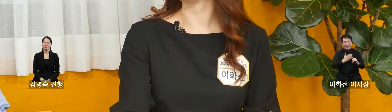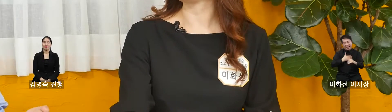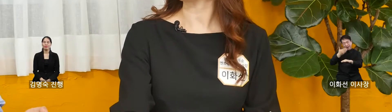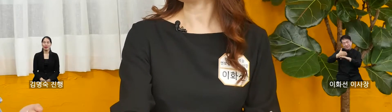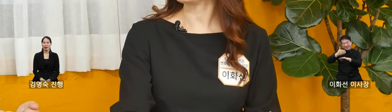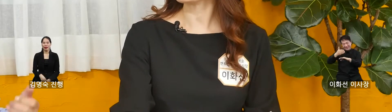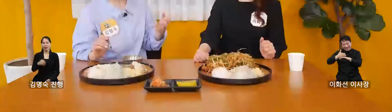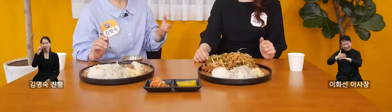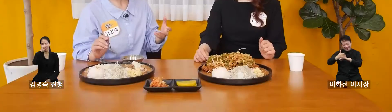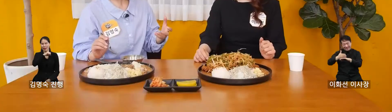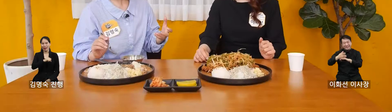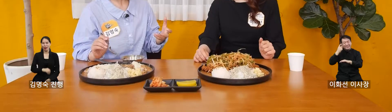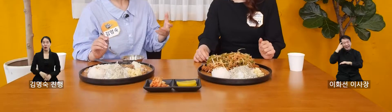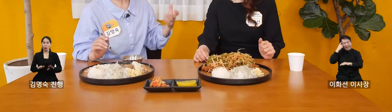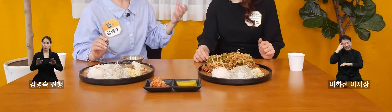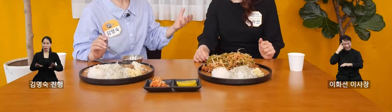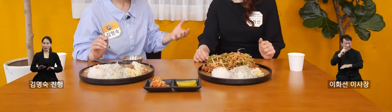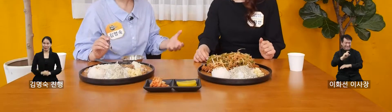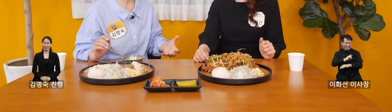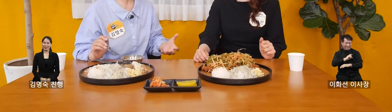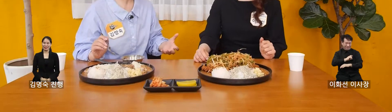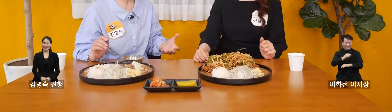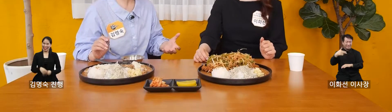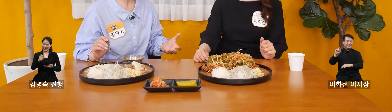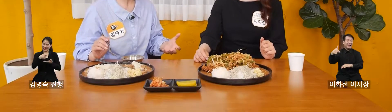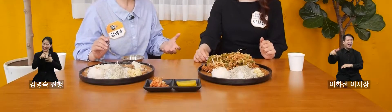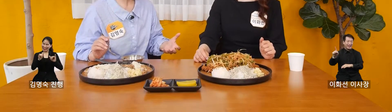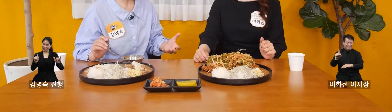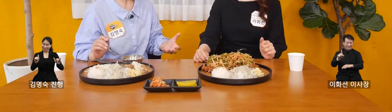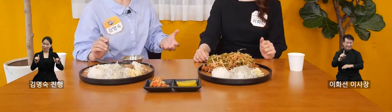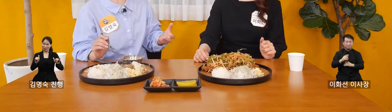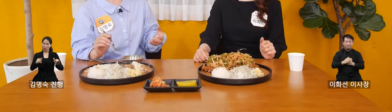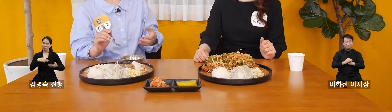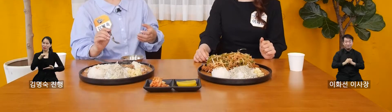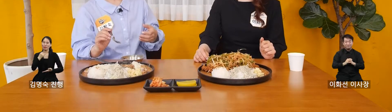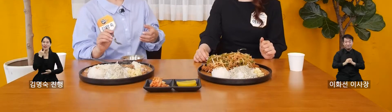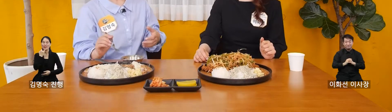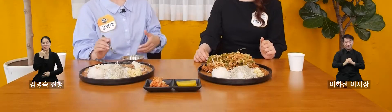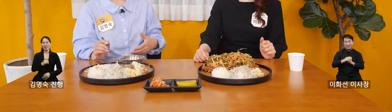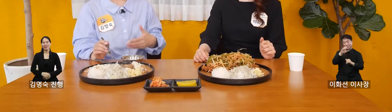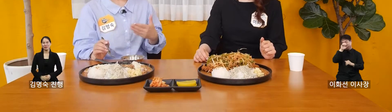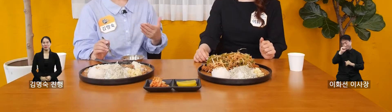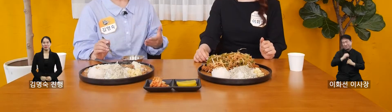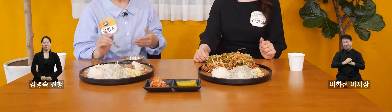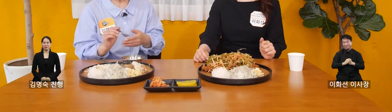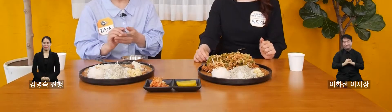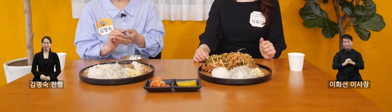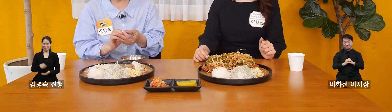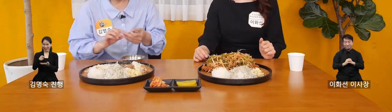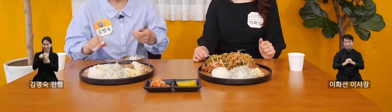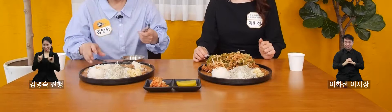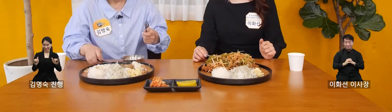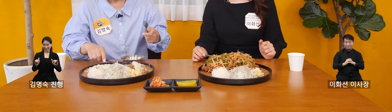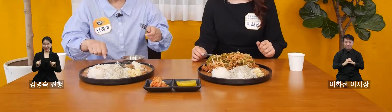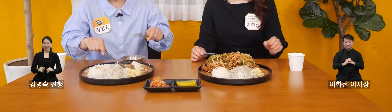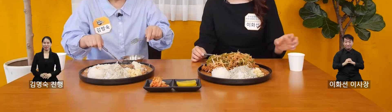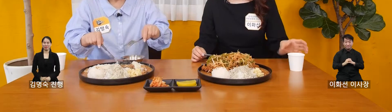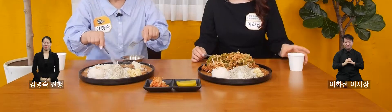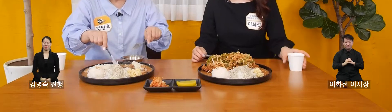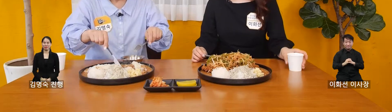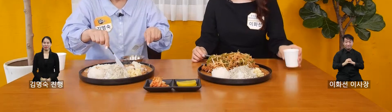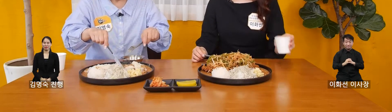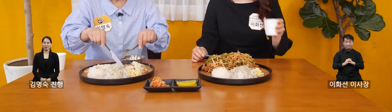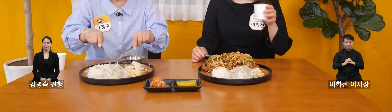해요. 아, 그럼 오늘 네. 작가님으로. 네. 오. 좋습니다. 자, 작가님.